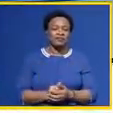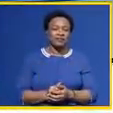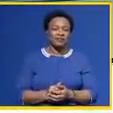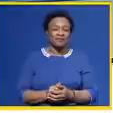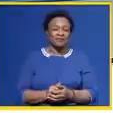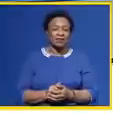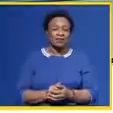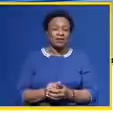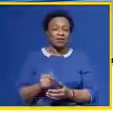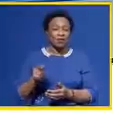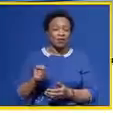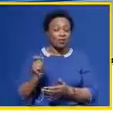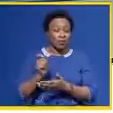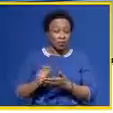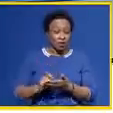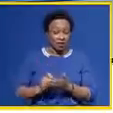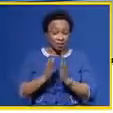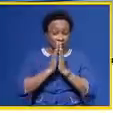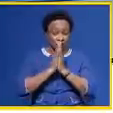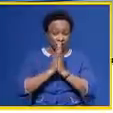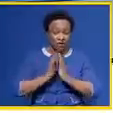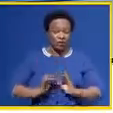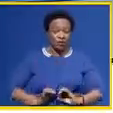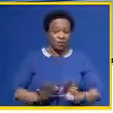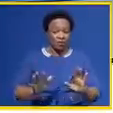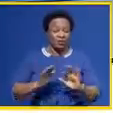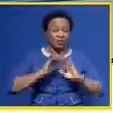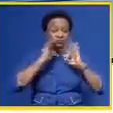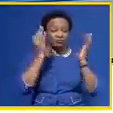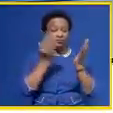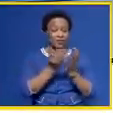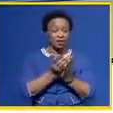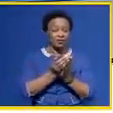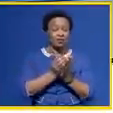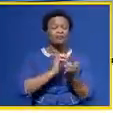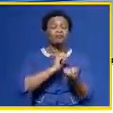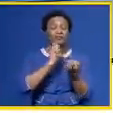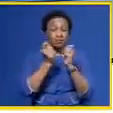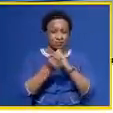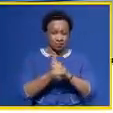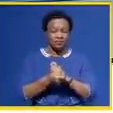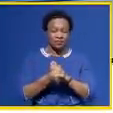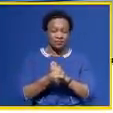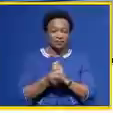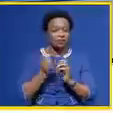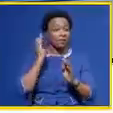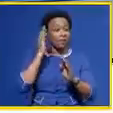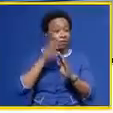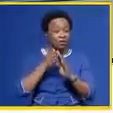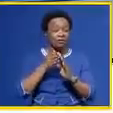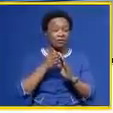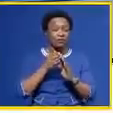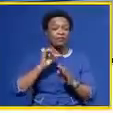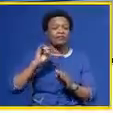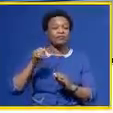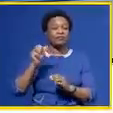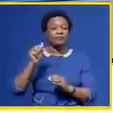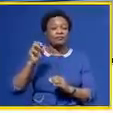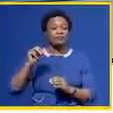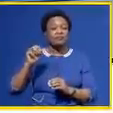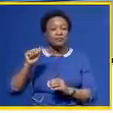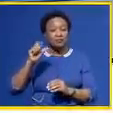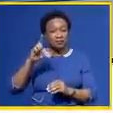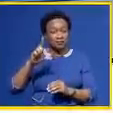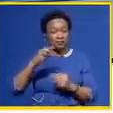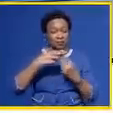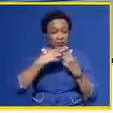ni Humphrey Polepole huyo katibu wa itikadi na uenezi wa chama cha Mapinduzi. Moja kwa moja tunajiunga na Jamal Hashim kwa ajili ya utabiri wa